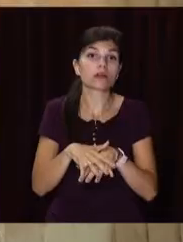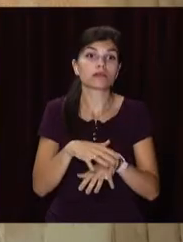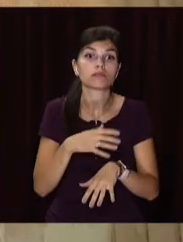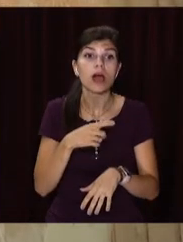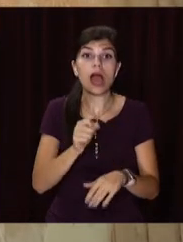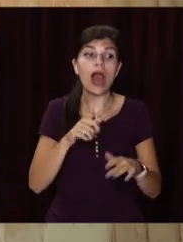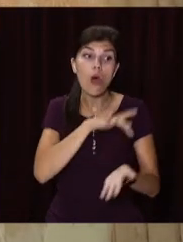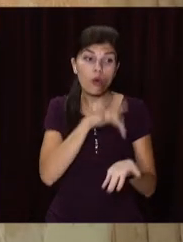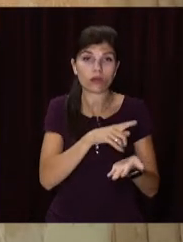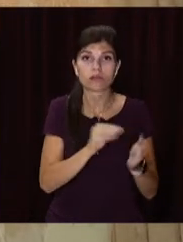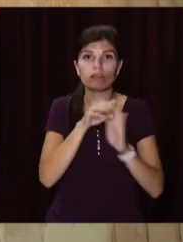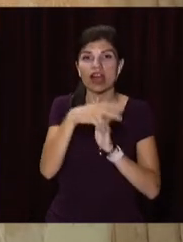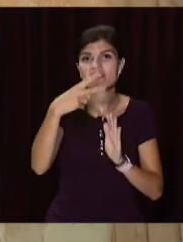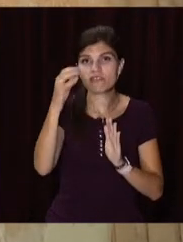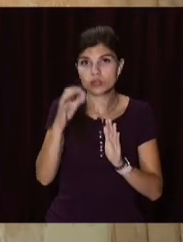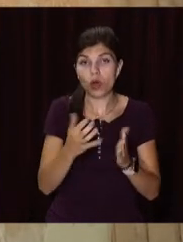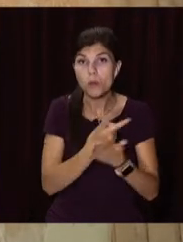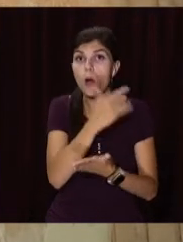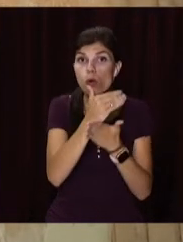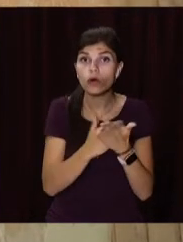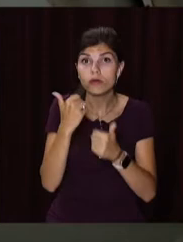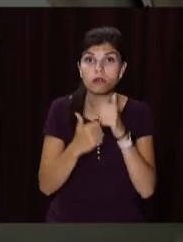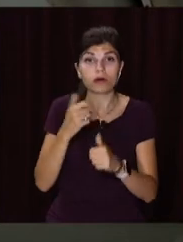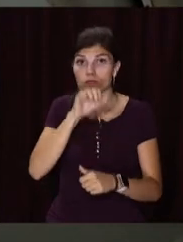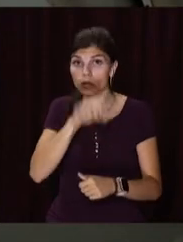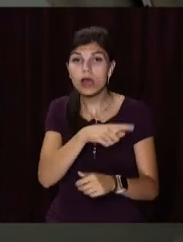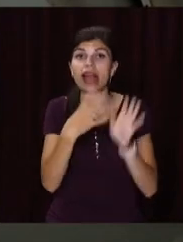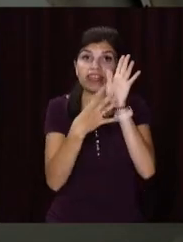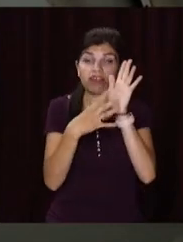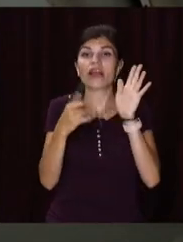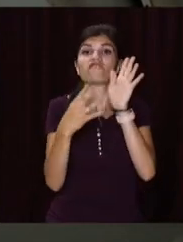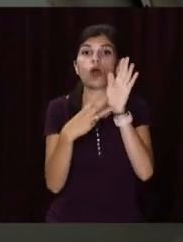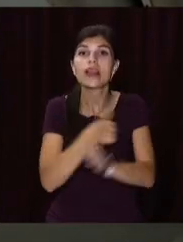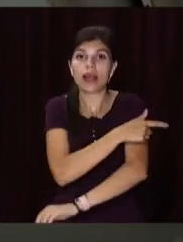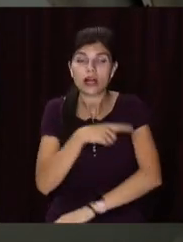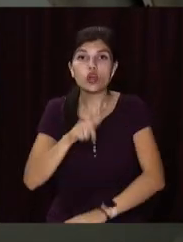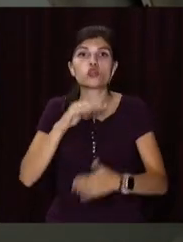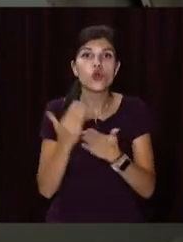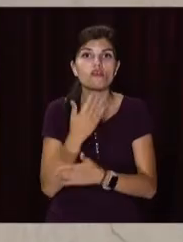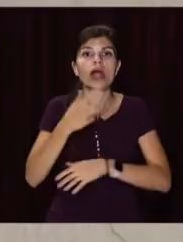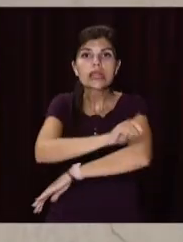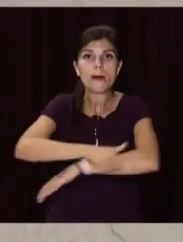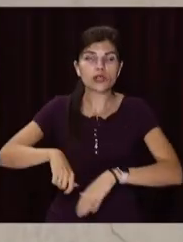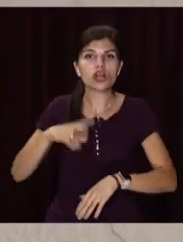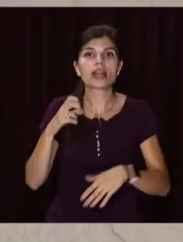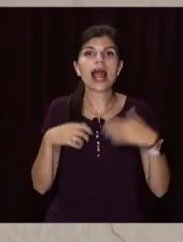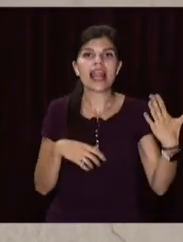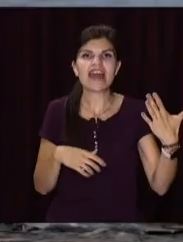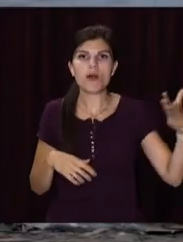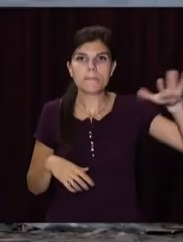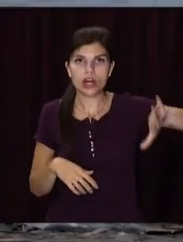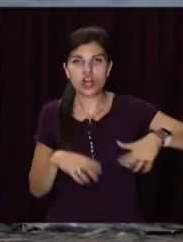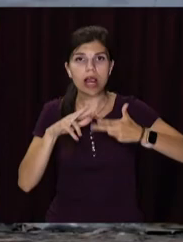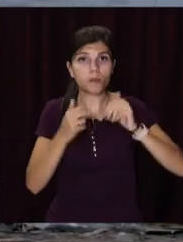готує також нові проєкти для участі у грантових програмах. Це реконструкція 9-ї та 8-ї лікарень та оновлення набережної на лівобережжі